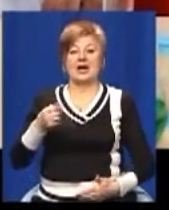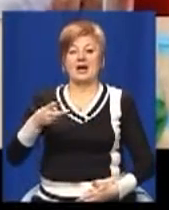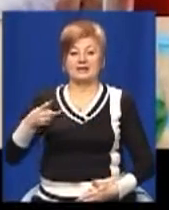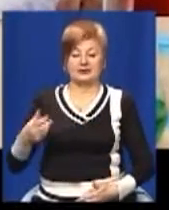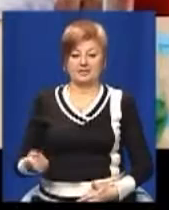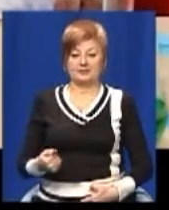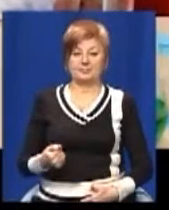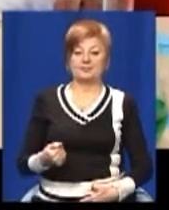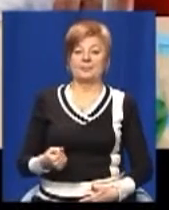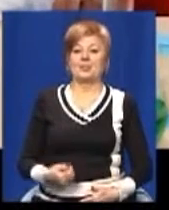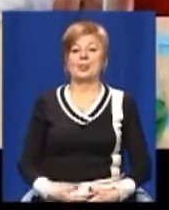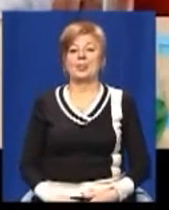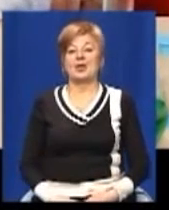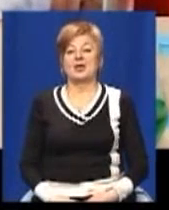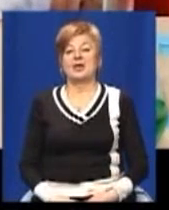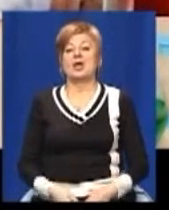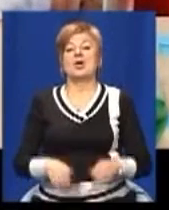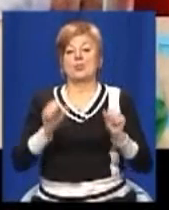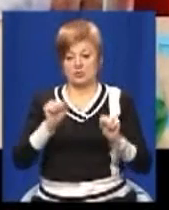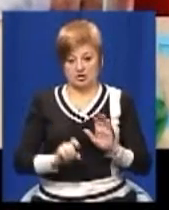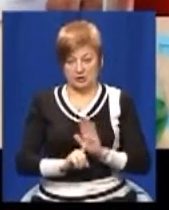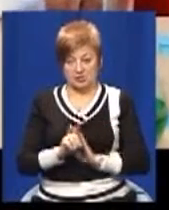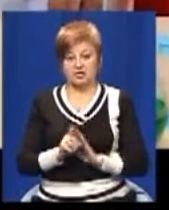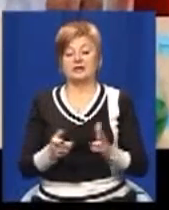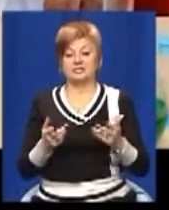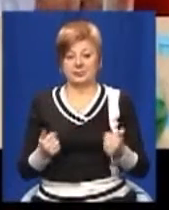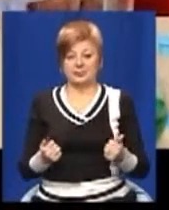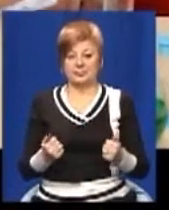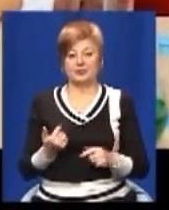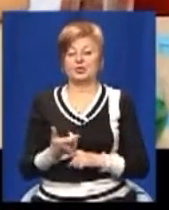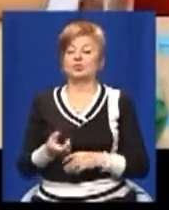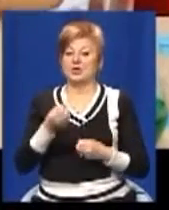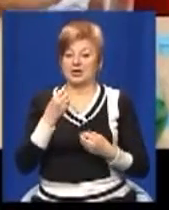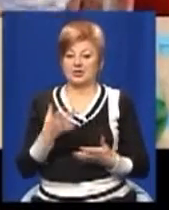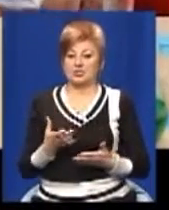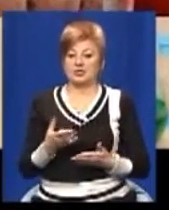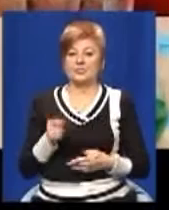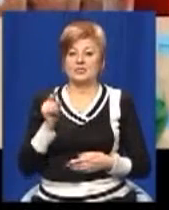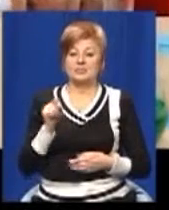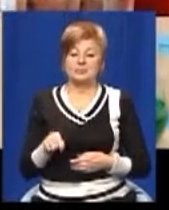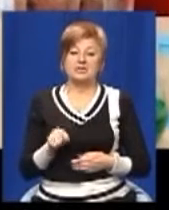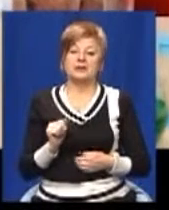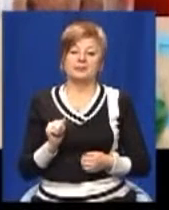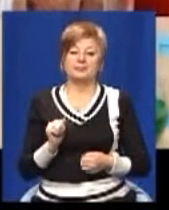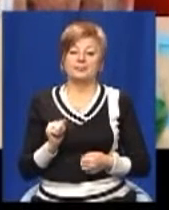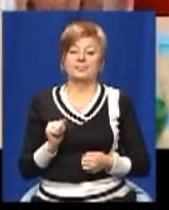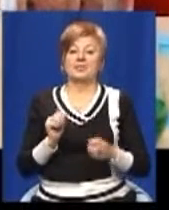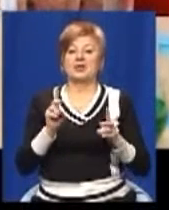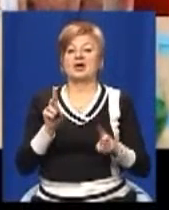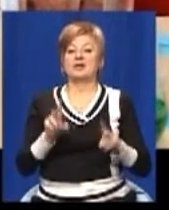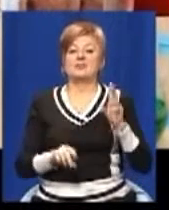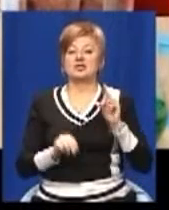Дмитрівна. Ганна Дмитрівна, можемо починати? Так. Дуже добре. От скажіть, Ганно, а як ви